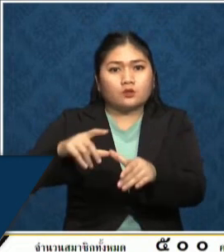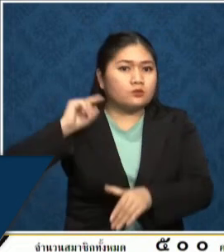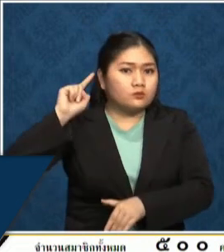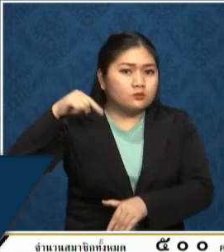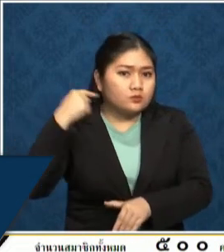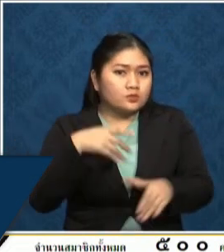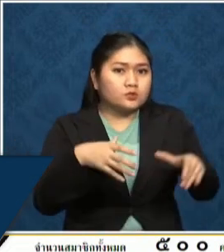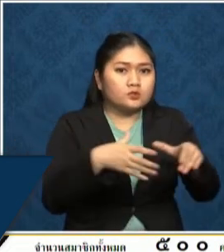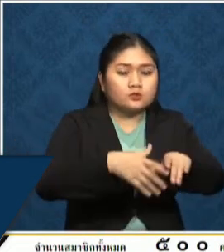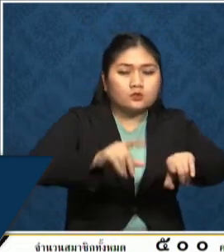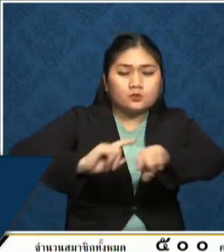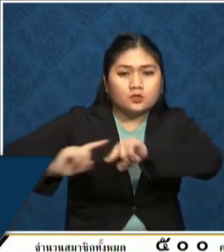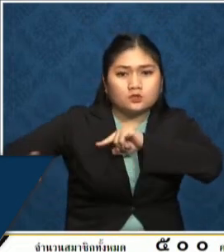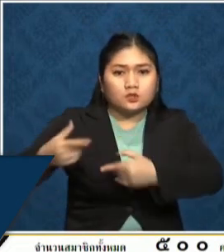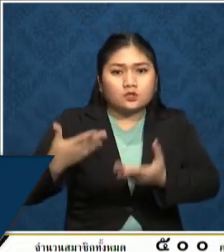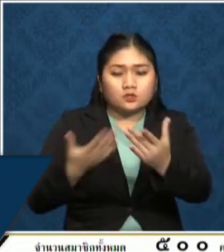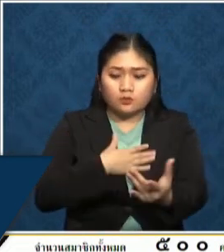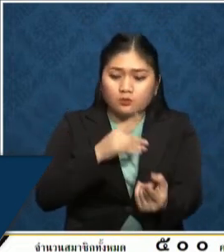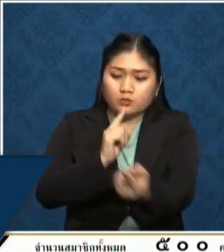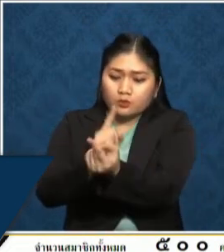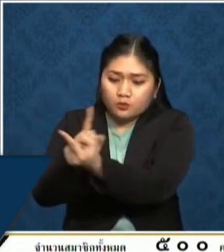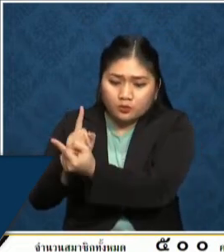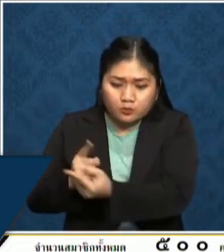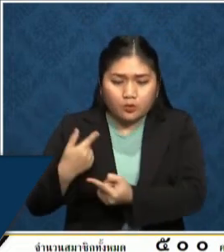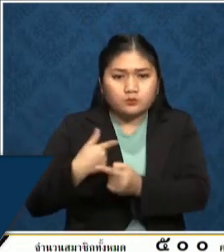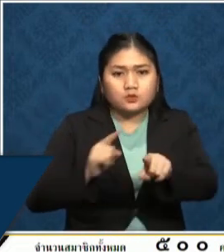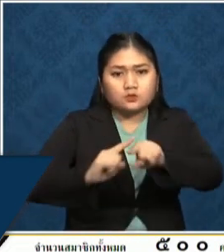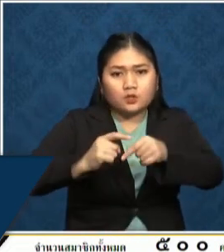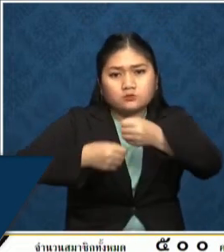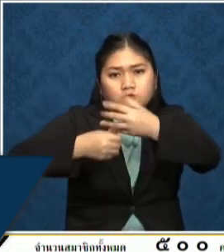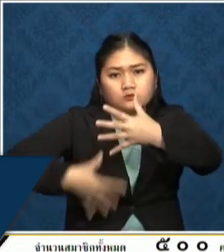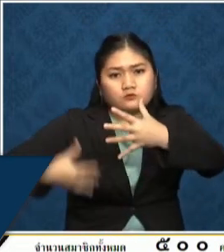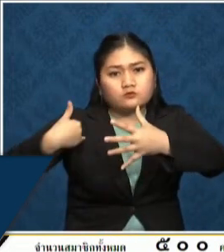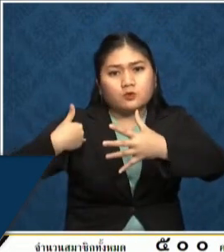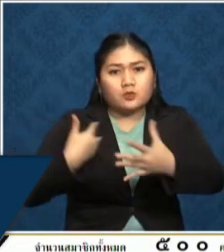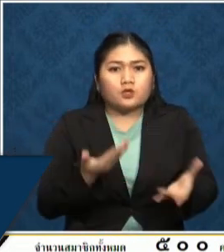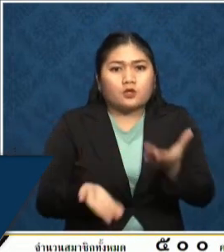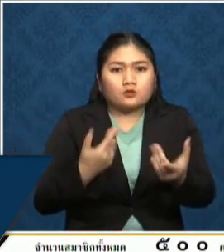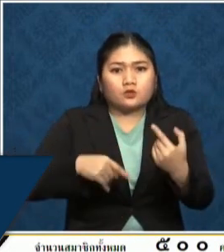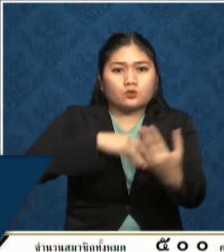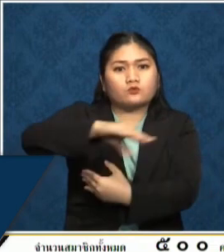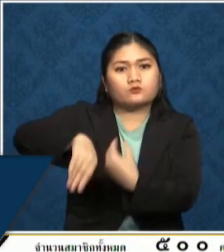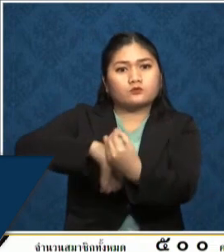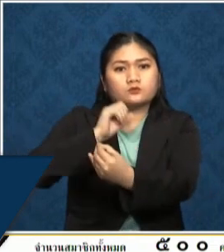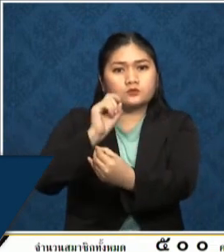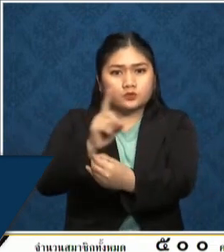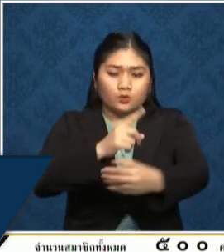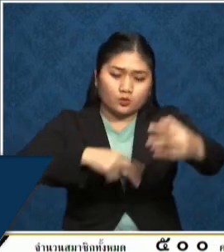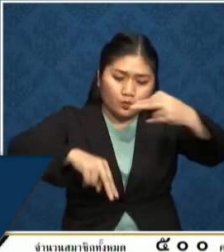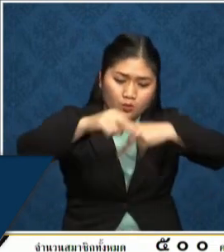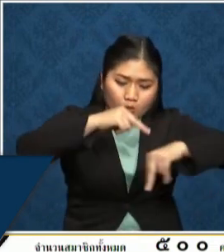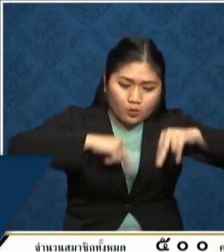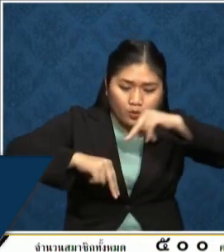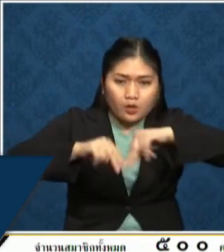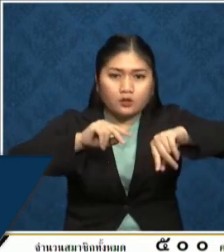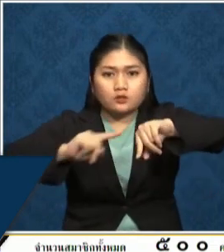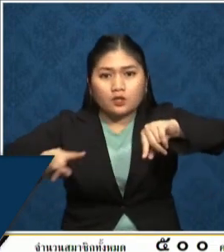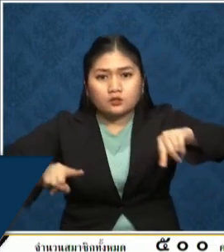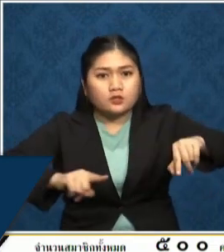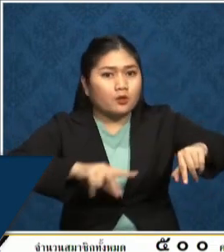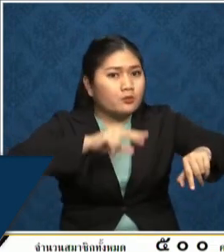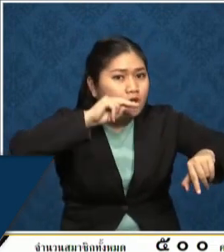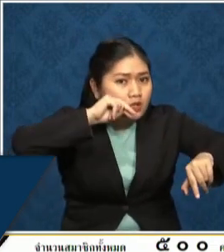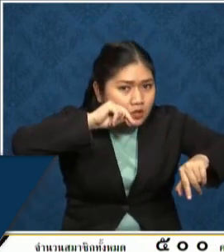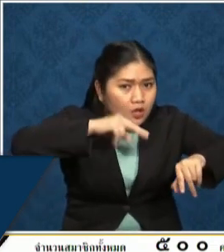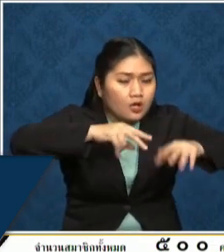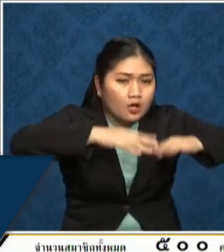กล่มสัทีที่พผมไปพบมีความก่ากรายมากนะครับ บางกลุมขับเครื่อยทางศ Zamacin Riverดูแ์ปากน้ำ ปากแ่น้ ปัตต